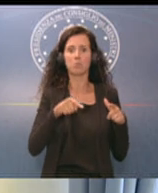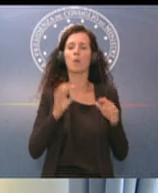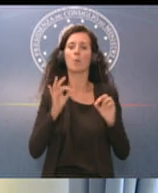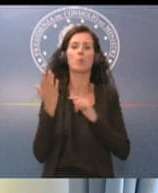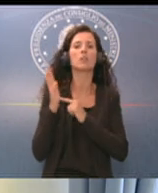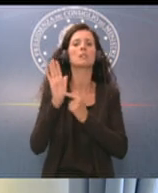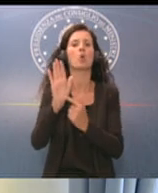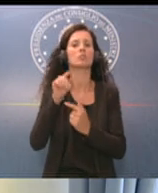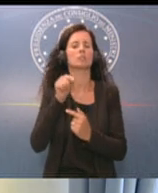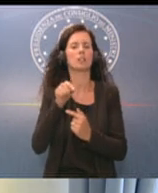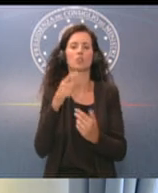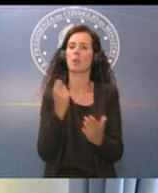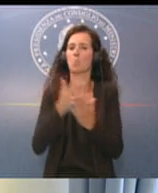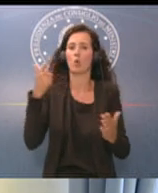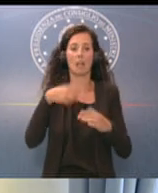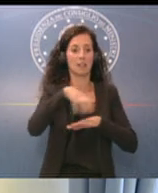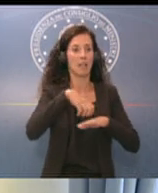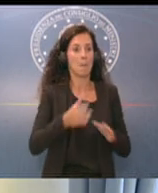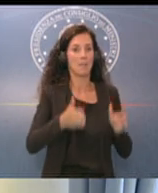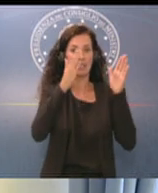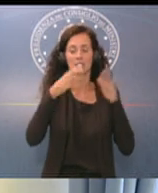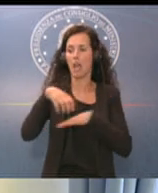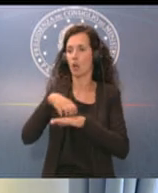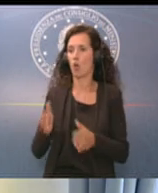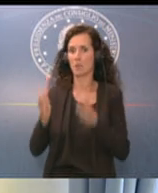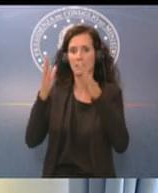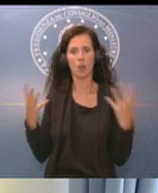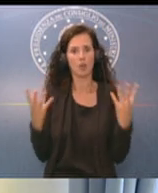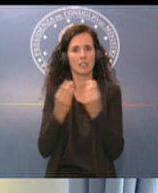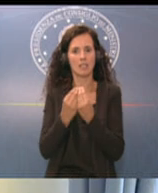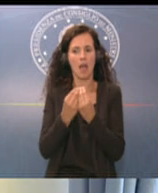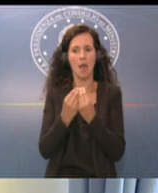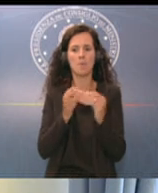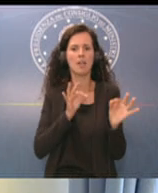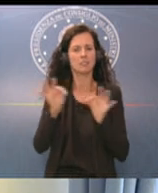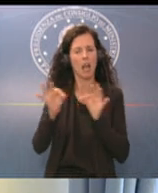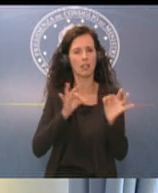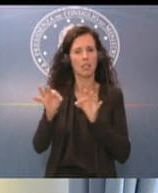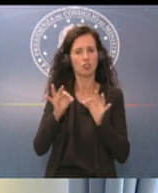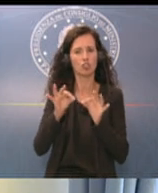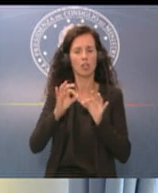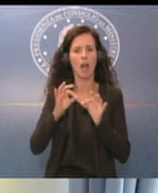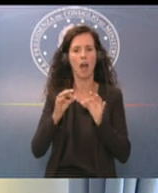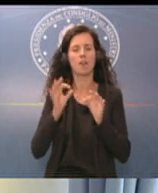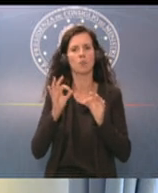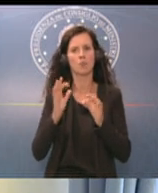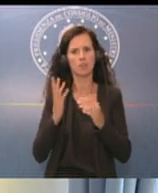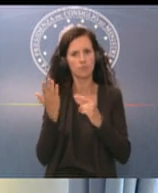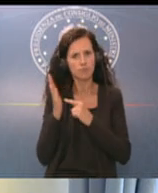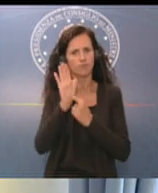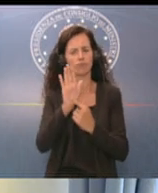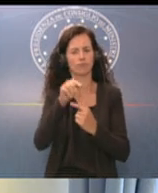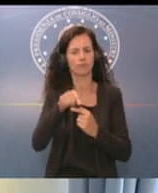vede oggi due ministeri di questo tipo condividere una strategia, un'azione di questo genere con un effetto